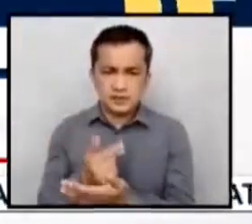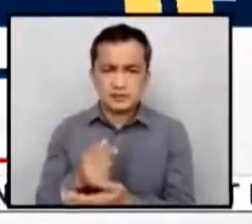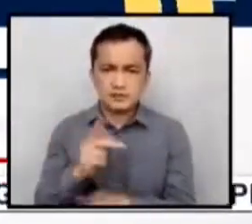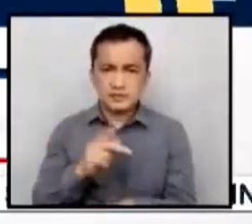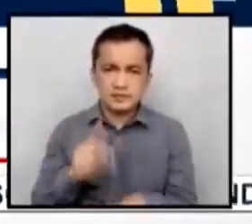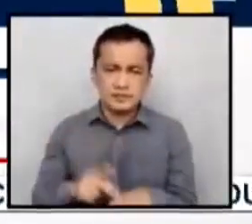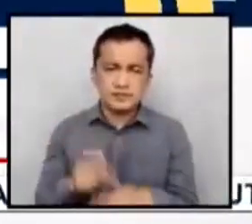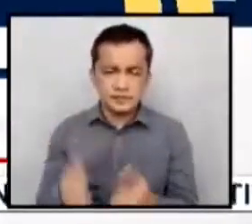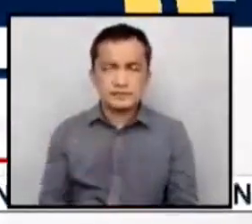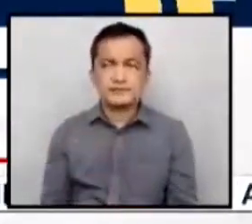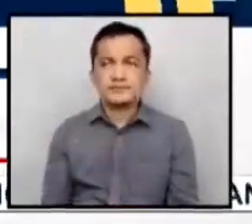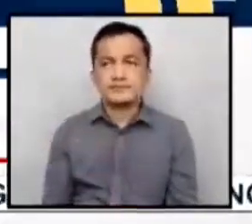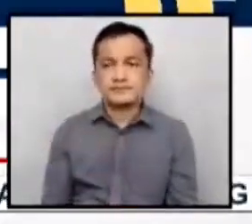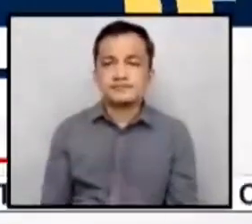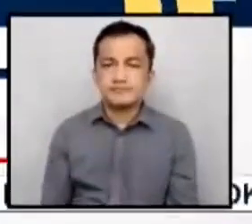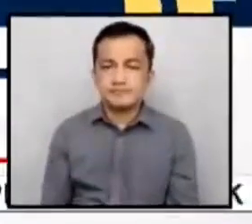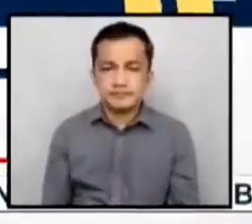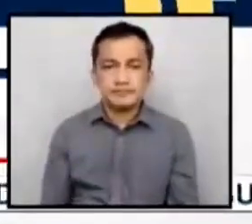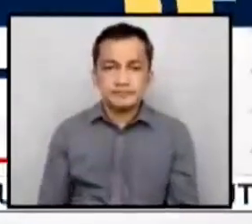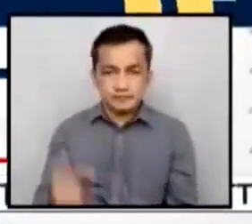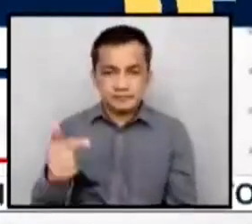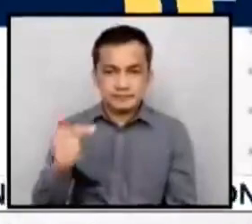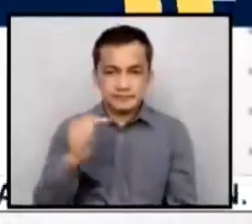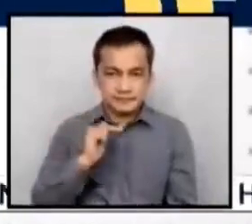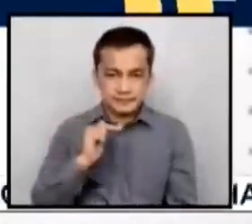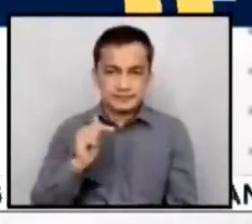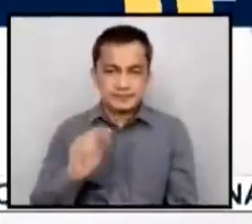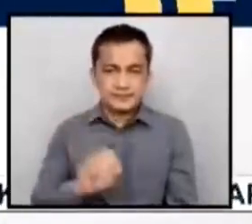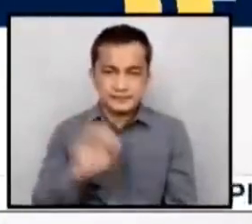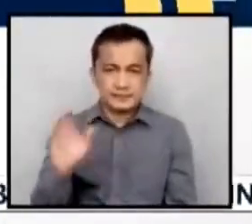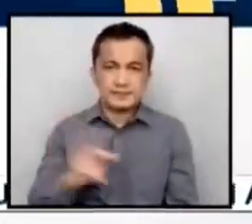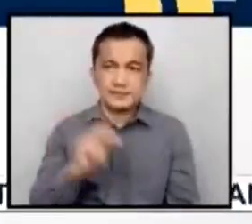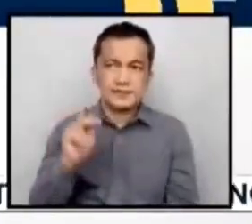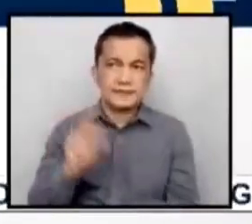Noel Talakay para sa Morning Show ng Bayan, Rise and Shine, Pilipinas.